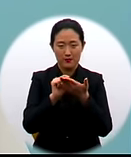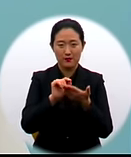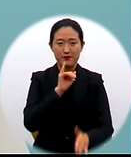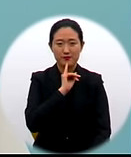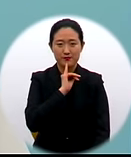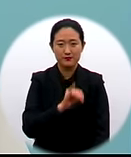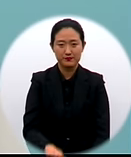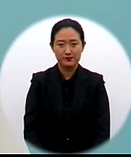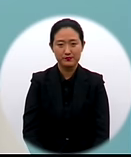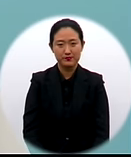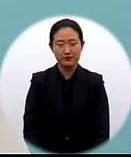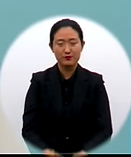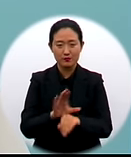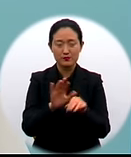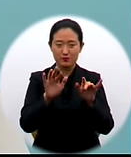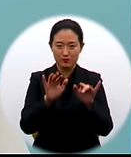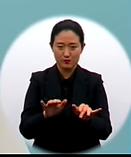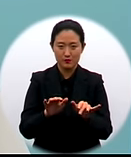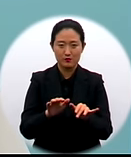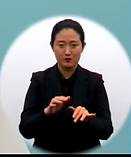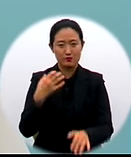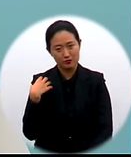편하게 기록하는 걸 추천합니다. 왜냐? 이걸 쓰는